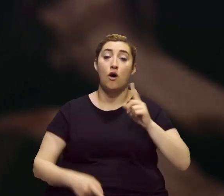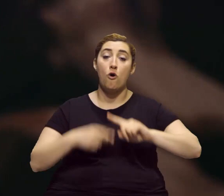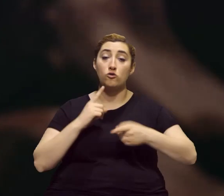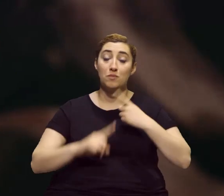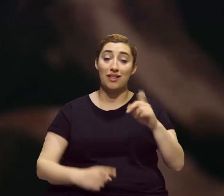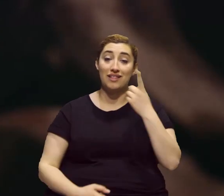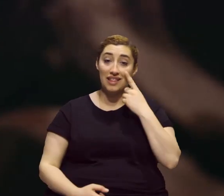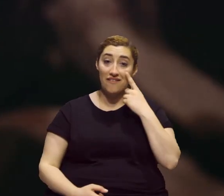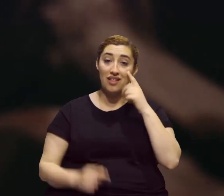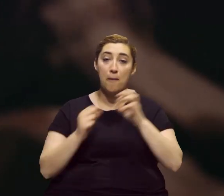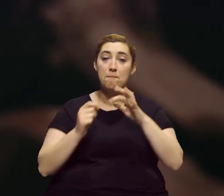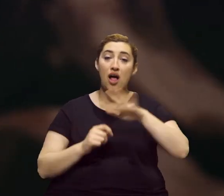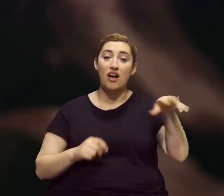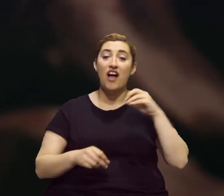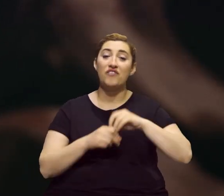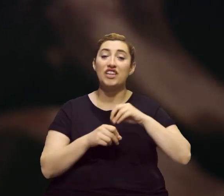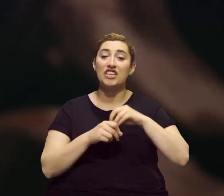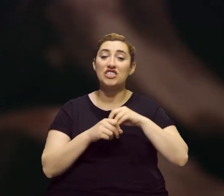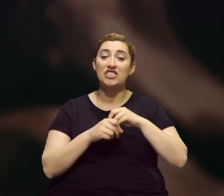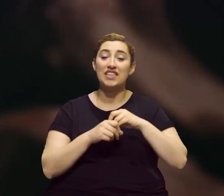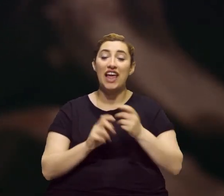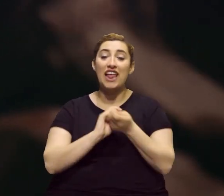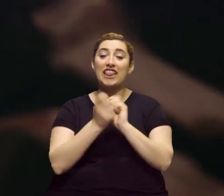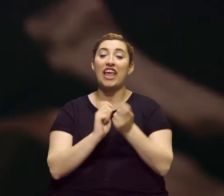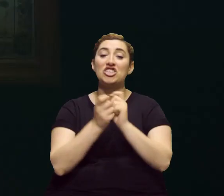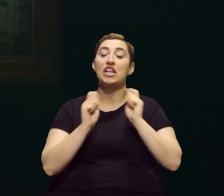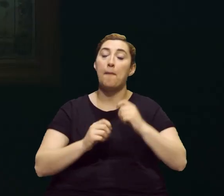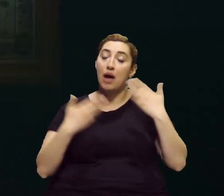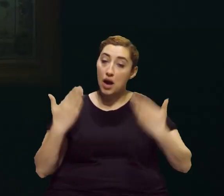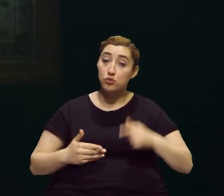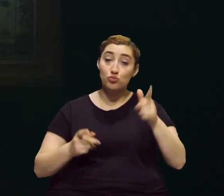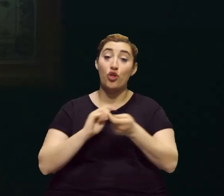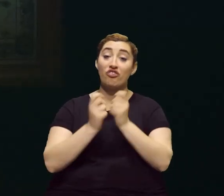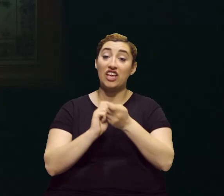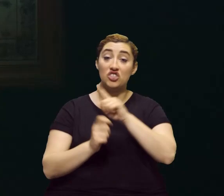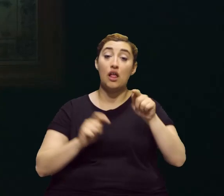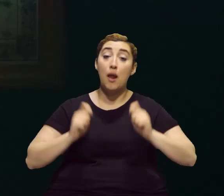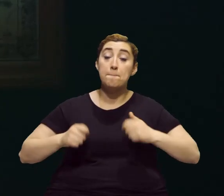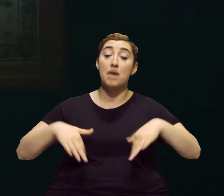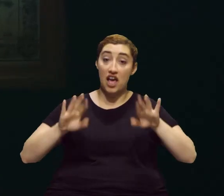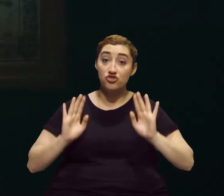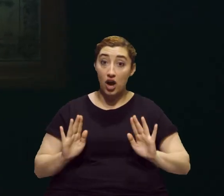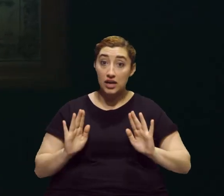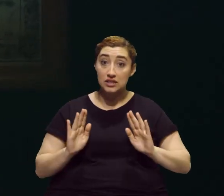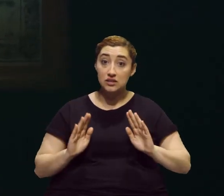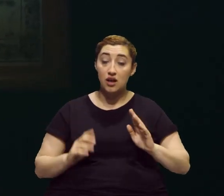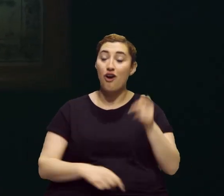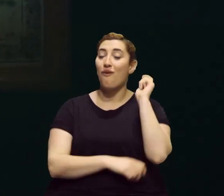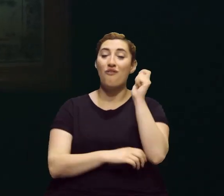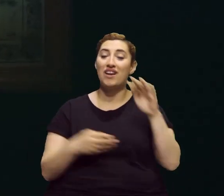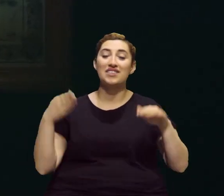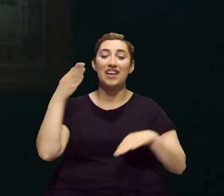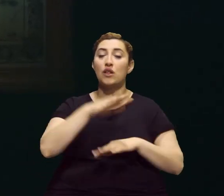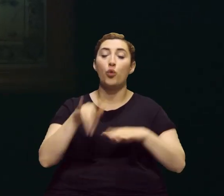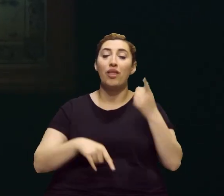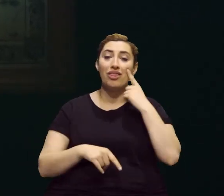Osmanlı hükümeti Balkanlarda ıslahat yapmayı kabul edecek. Bu ıslahatı yapmazsa konferansa katılan